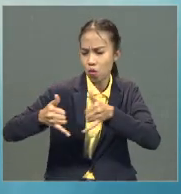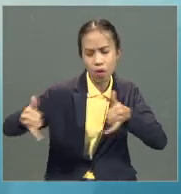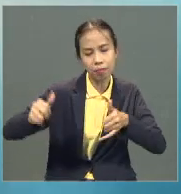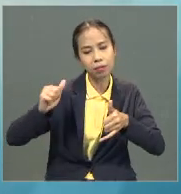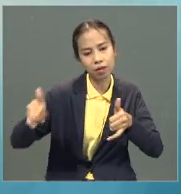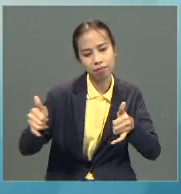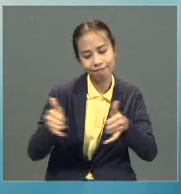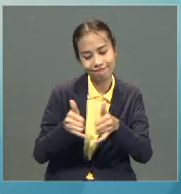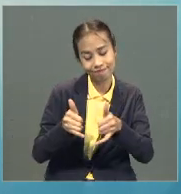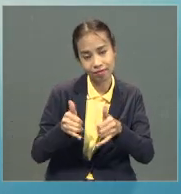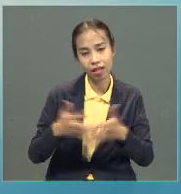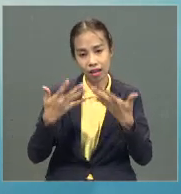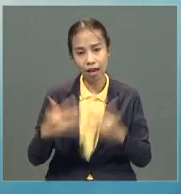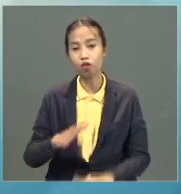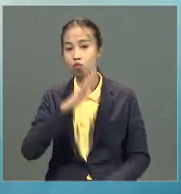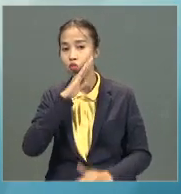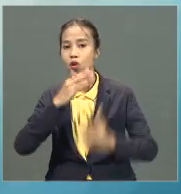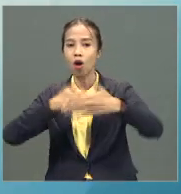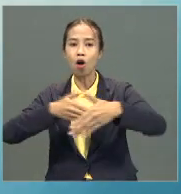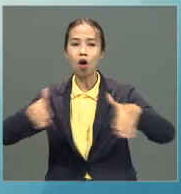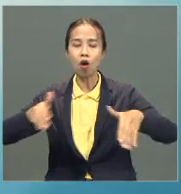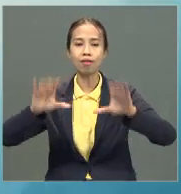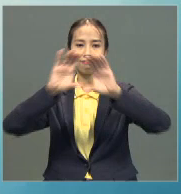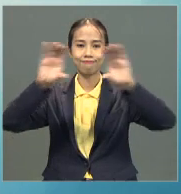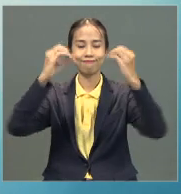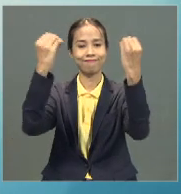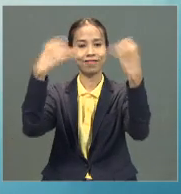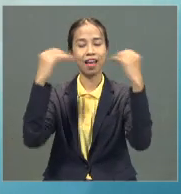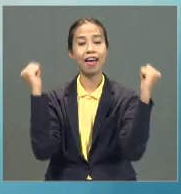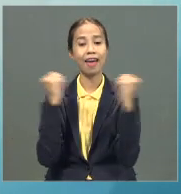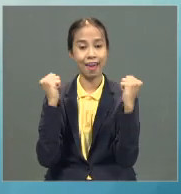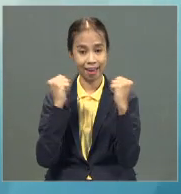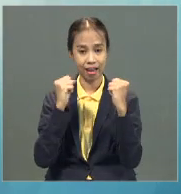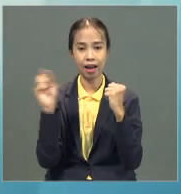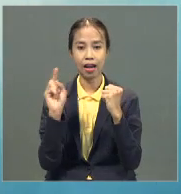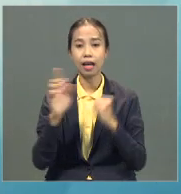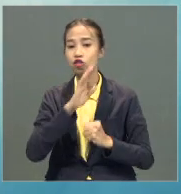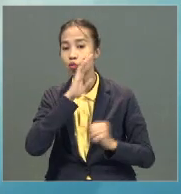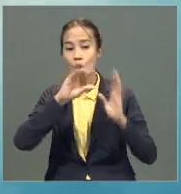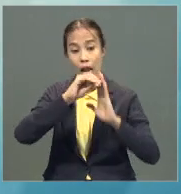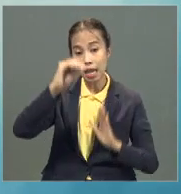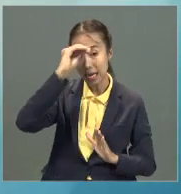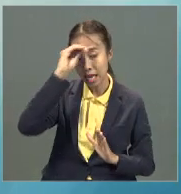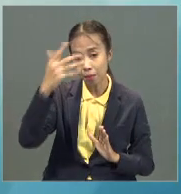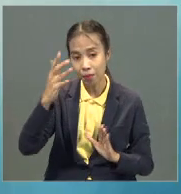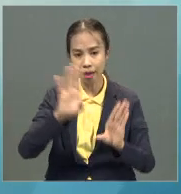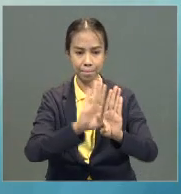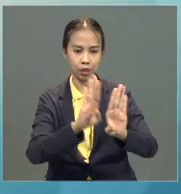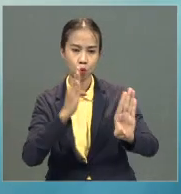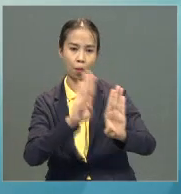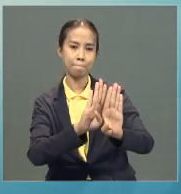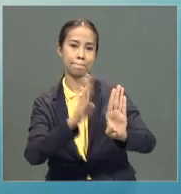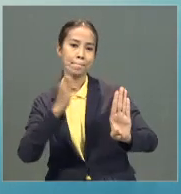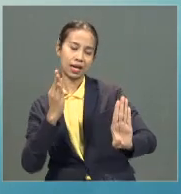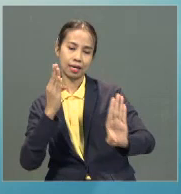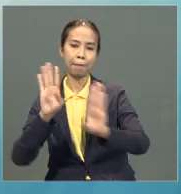ณีห้องแอร์นะครับก็ให้เปิดประตูหน้าต่างช่วงพักเที่ยงหรือช่วงที่ไม่มีการเรียนการสอนหลายที่บอกว่ามีแ